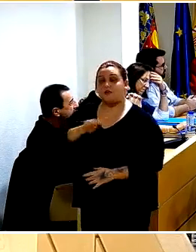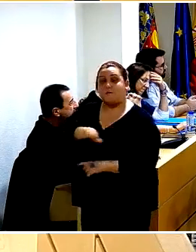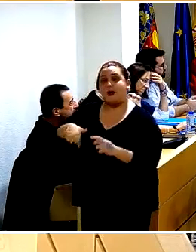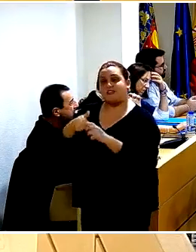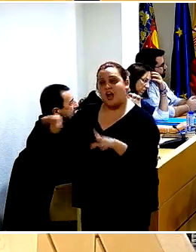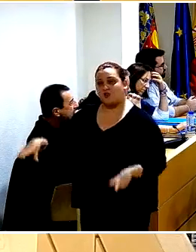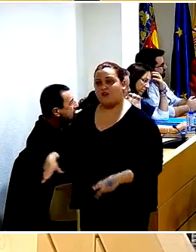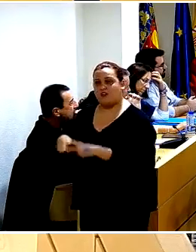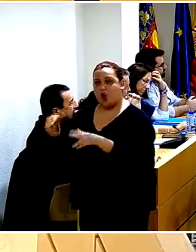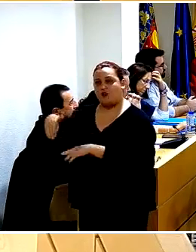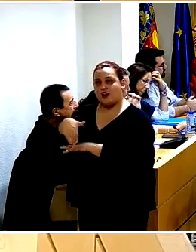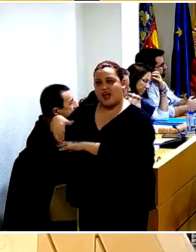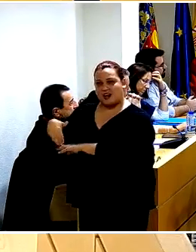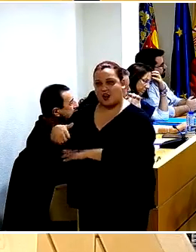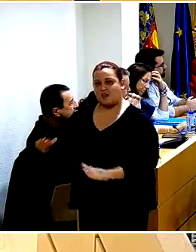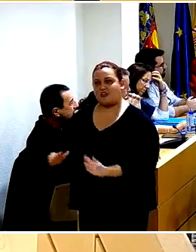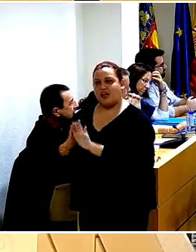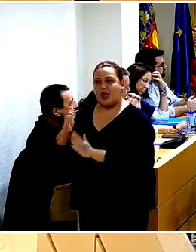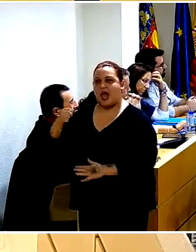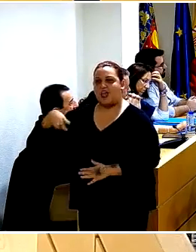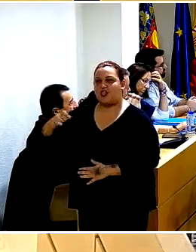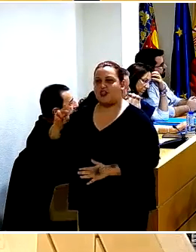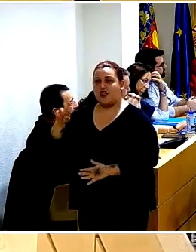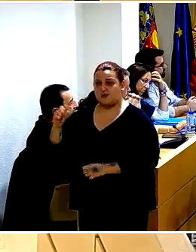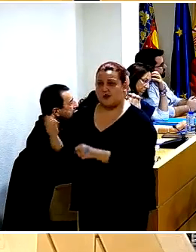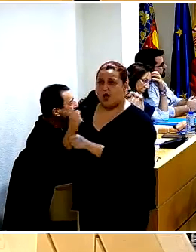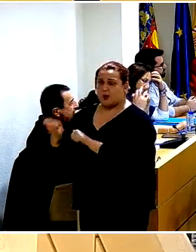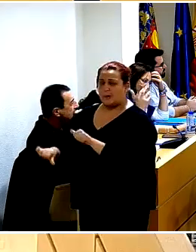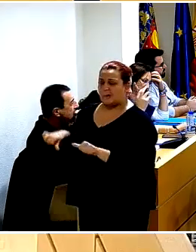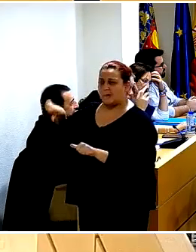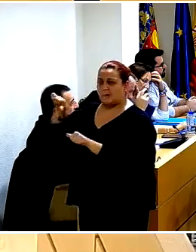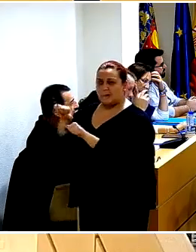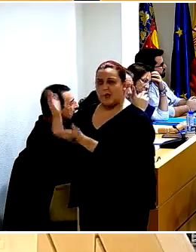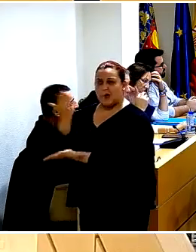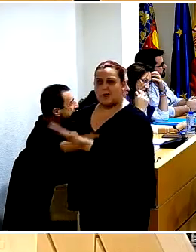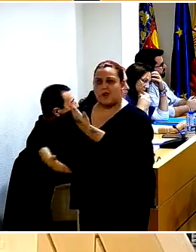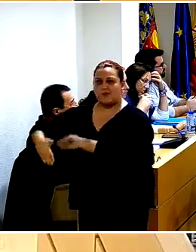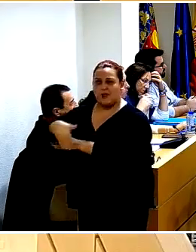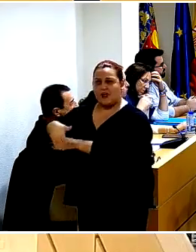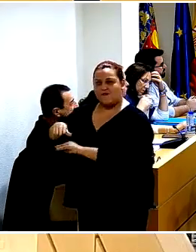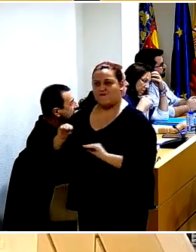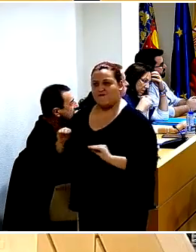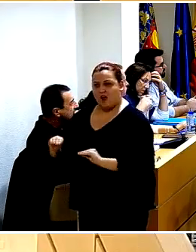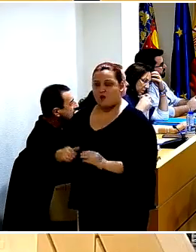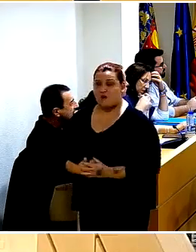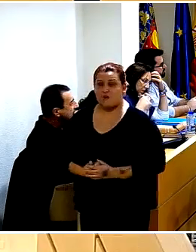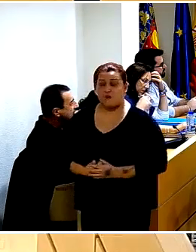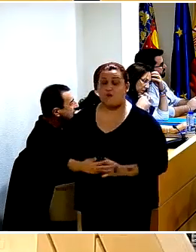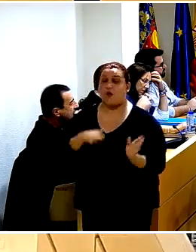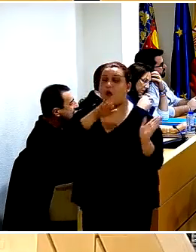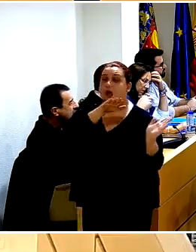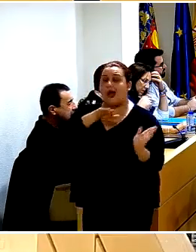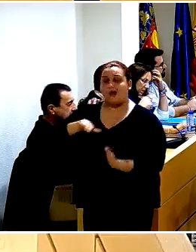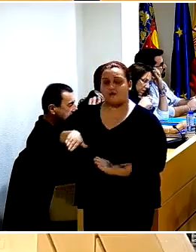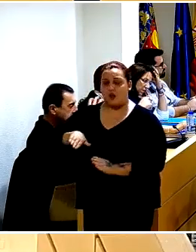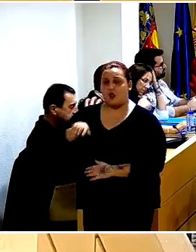amb una llarga trajectòria treballant i col·laborant pel seu barri. En definitiva, esta